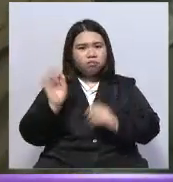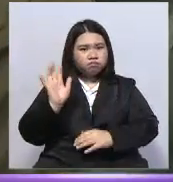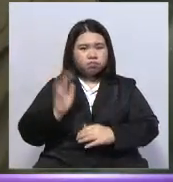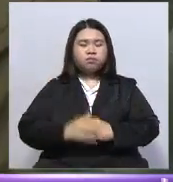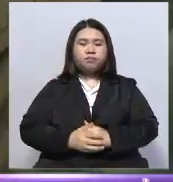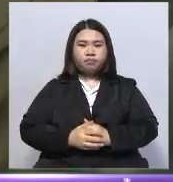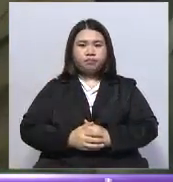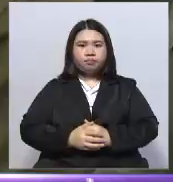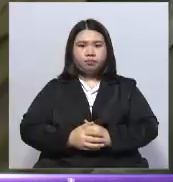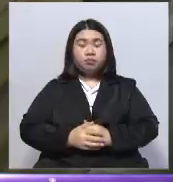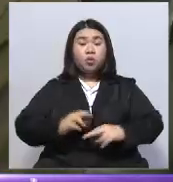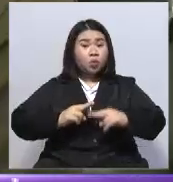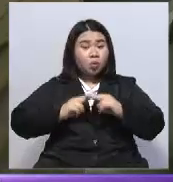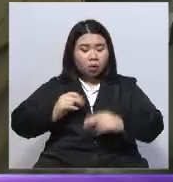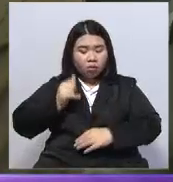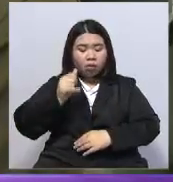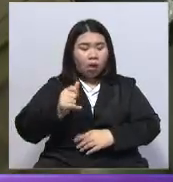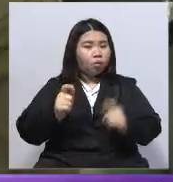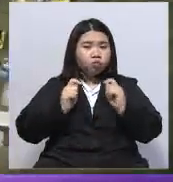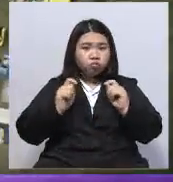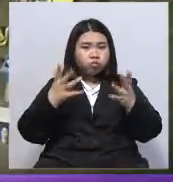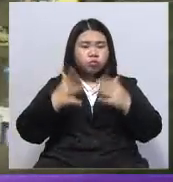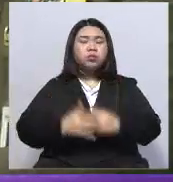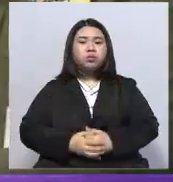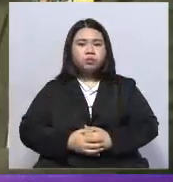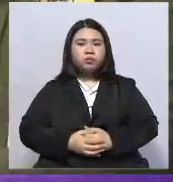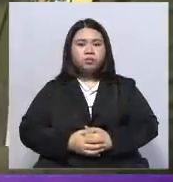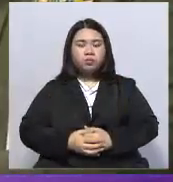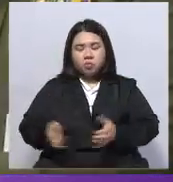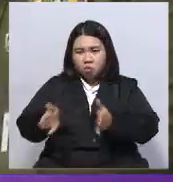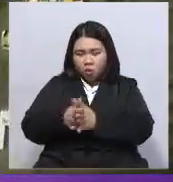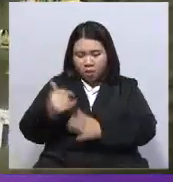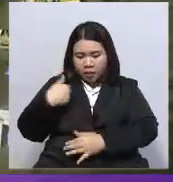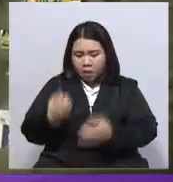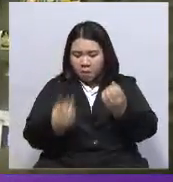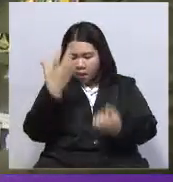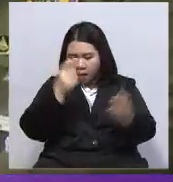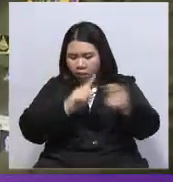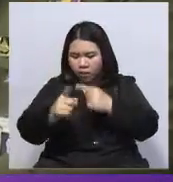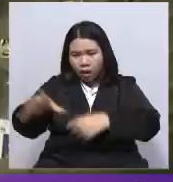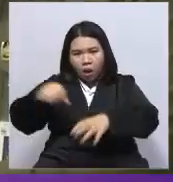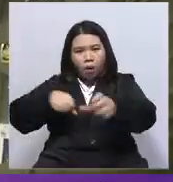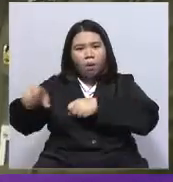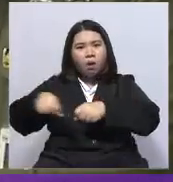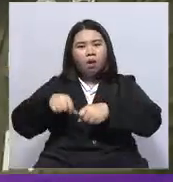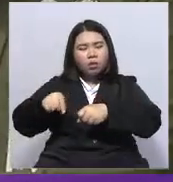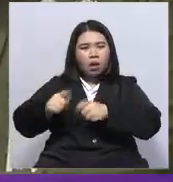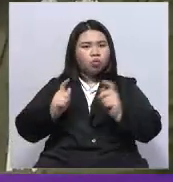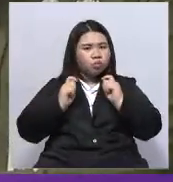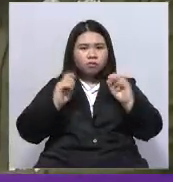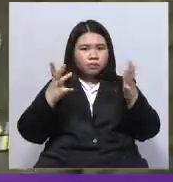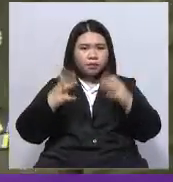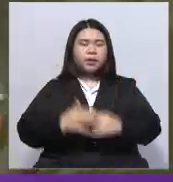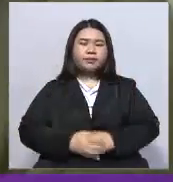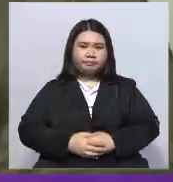เข้าไปในเขตรักษาพันธุ์สัตว์ป่าโดยไม่ได้รับอนุญาตและร่วมกันเก็บหาของป่าในเขตป่าสงวนแห่งชาติโดยไม่ได้รับอนุญ